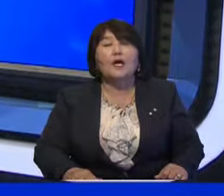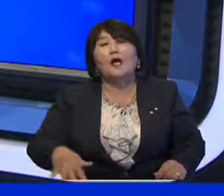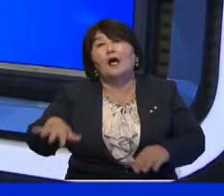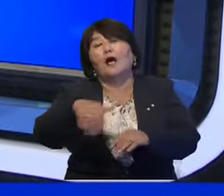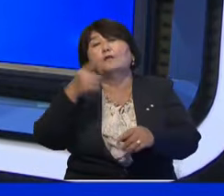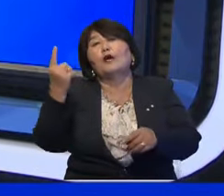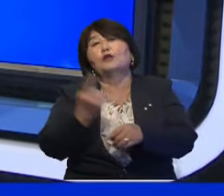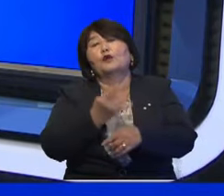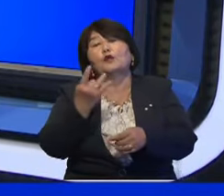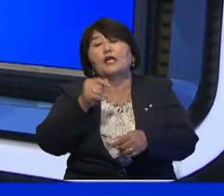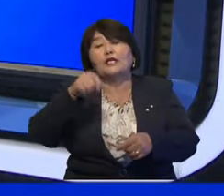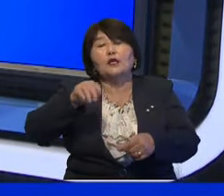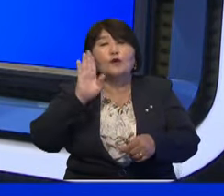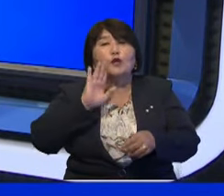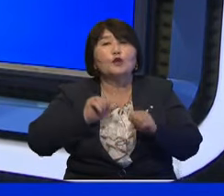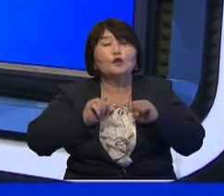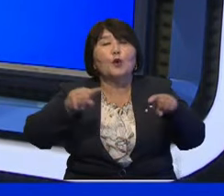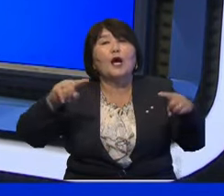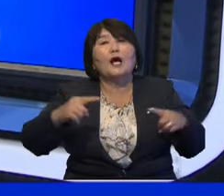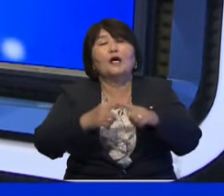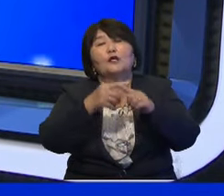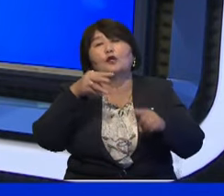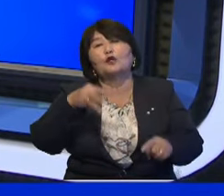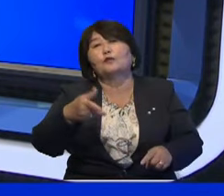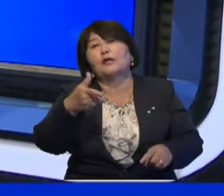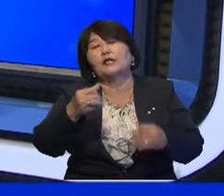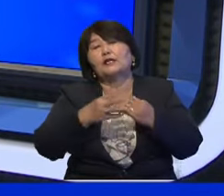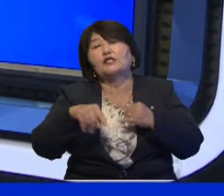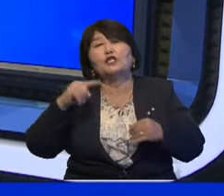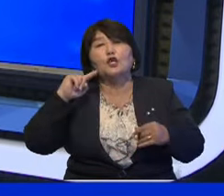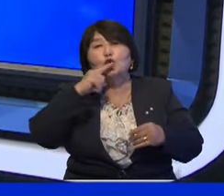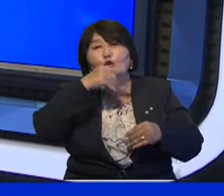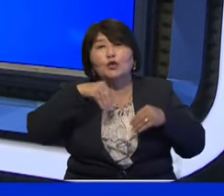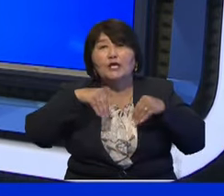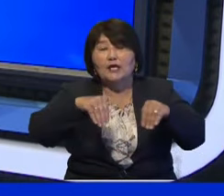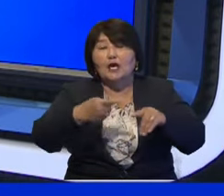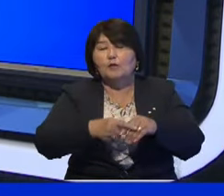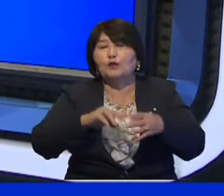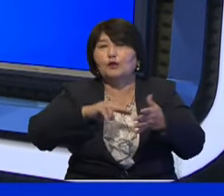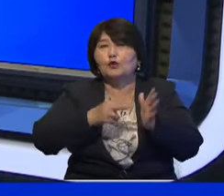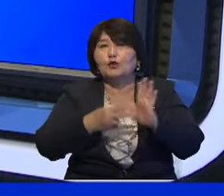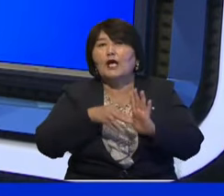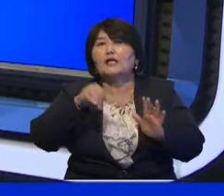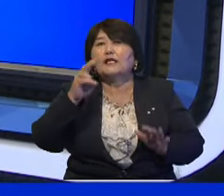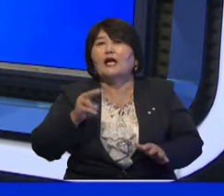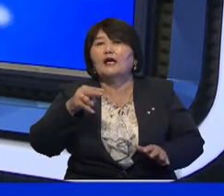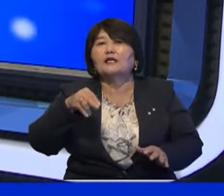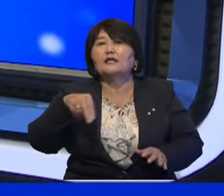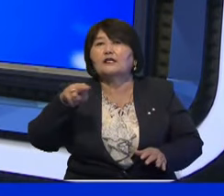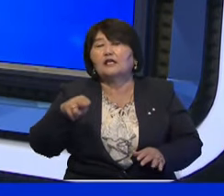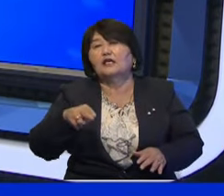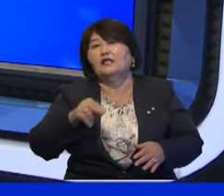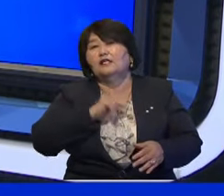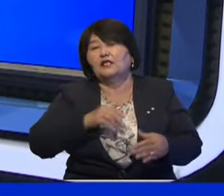Аймақта тұңғыш рет тамшылатып суару технологиясымен 3000 гектарға жүгері егілді. Бұл жобаны Таң ЛТД серіктестігі қолға